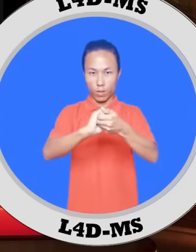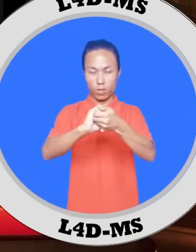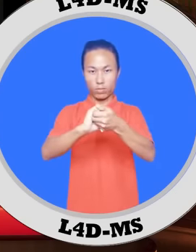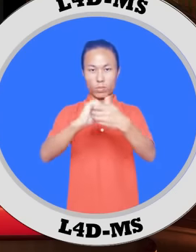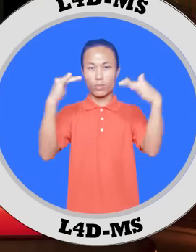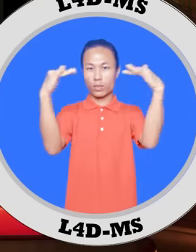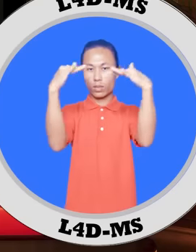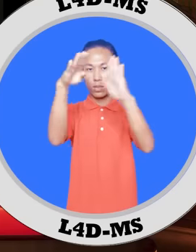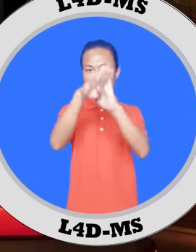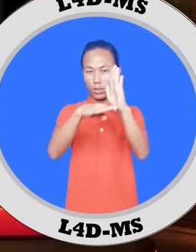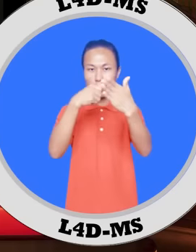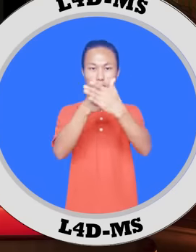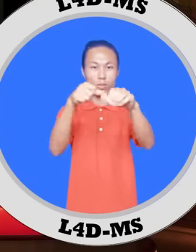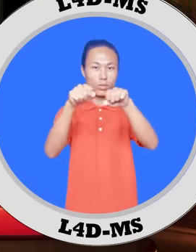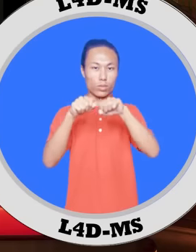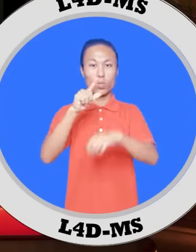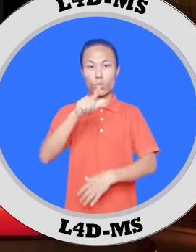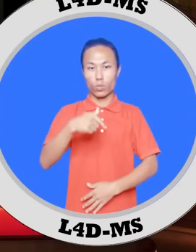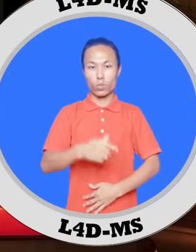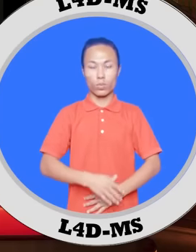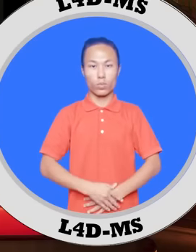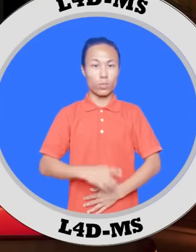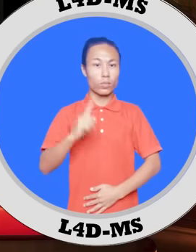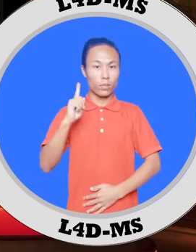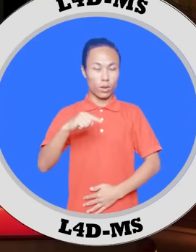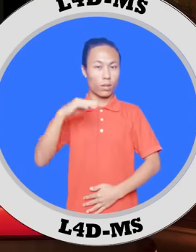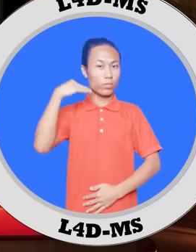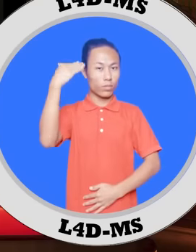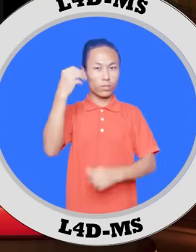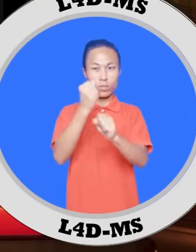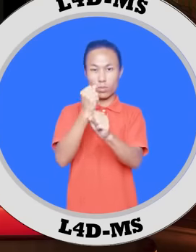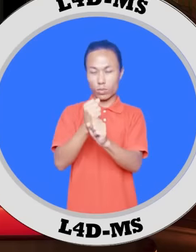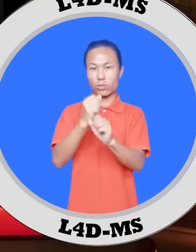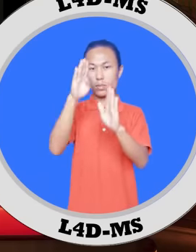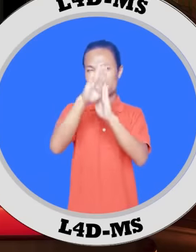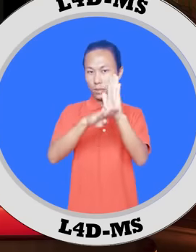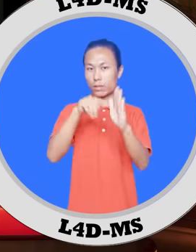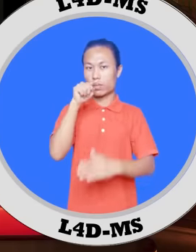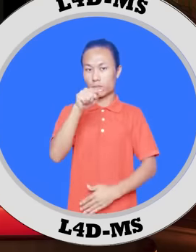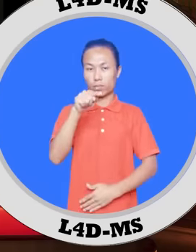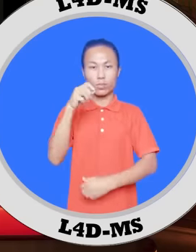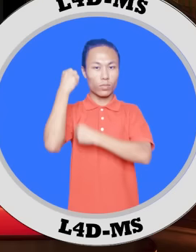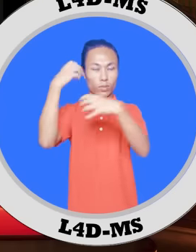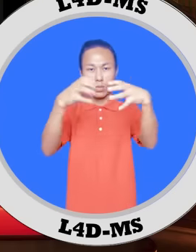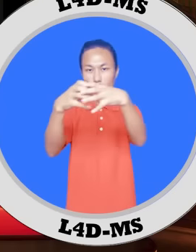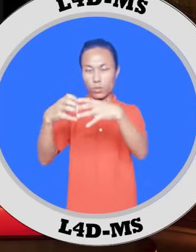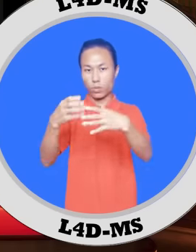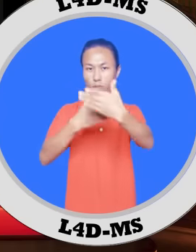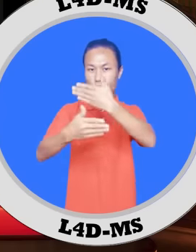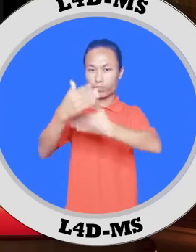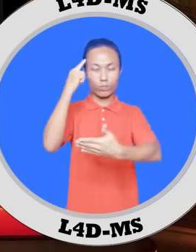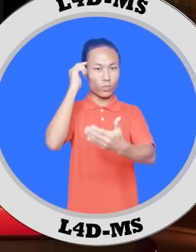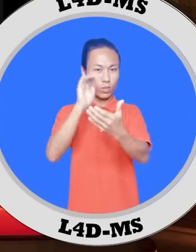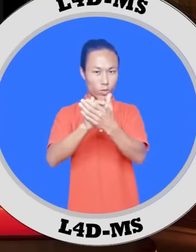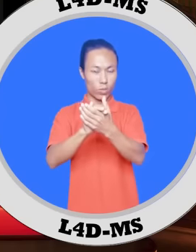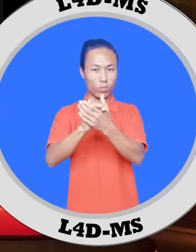ထားဖြစ်အောင်ပြင်ဆင်ထားကြရမှာဖြစ်ပါတယ်။အချင်းချင်းကြားမှာယုံကြည်မှုတွေတိုးပွားပြီးအလုပ်တွေတူတူလက်တွဲလုပ်ရင်းနဲ့ကျွန်